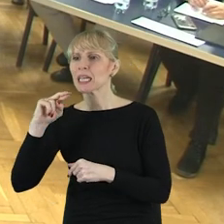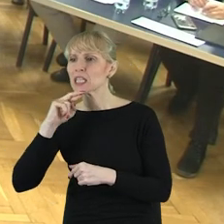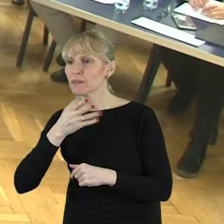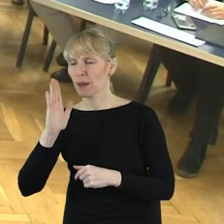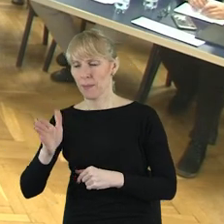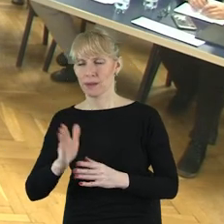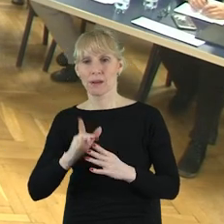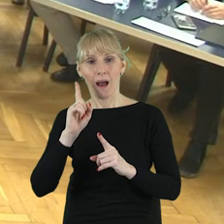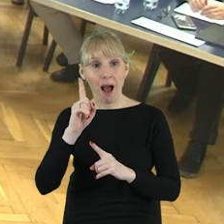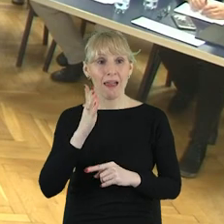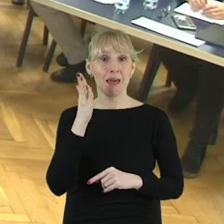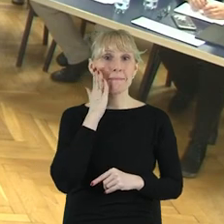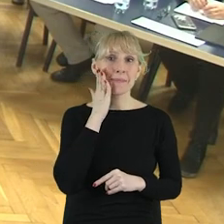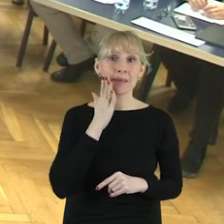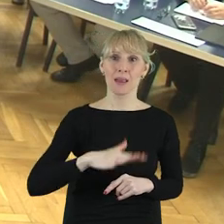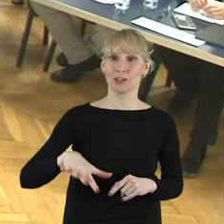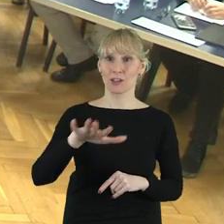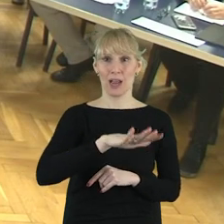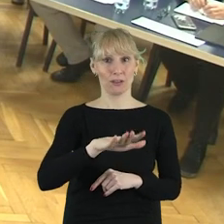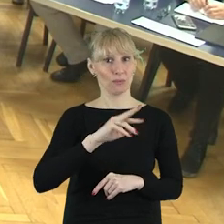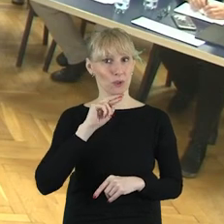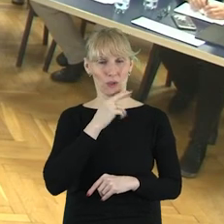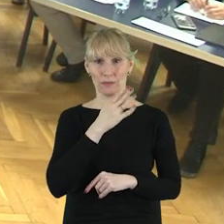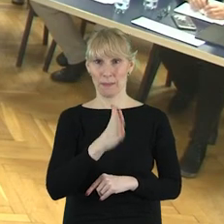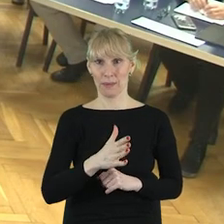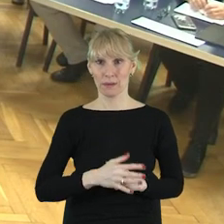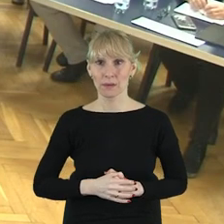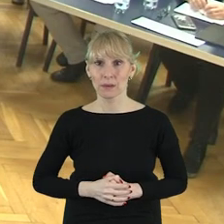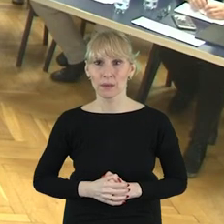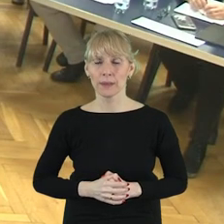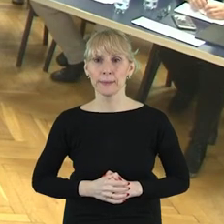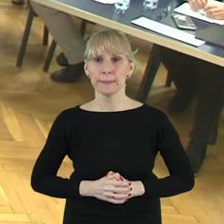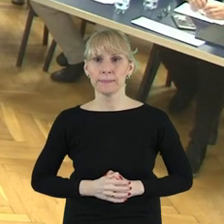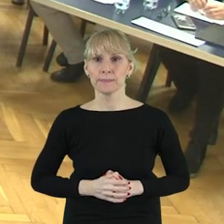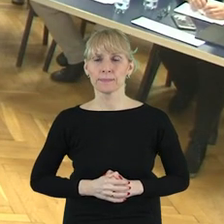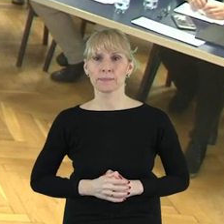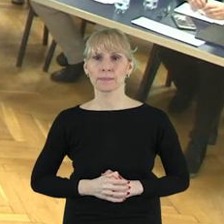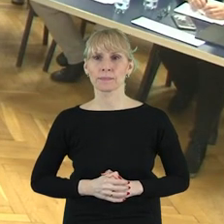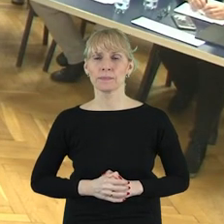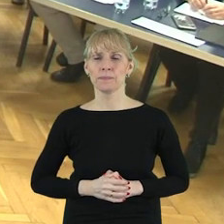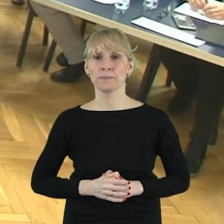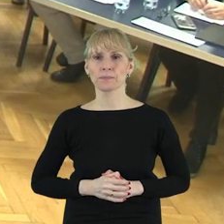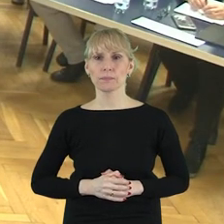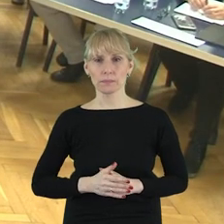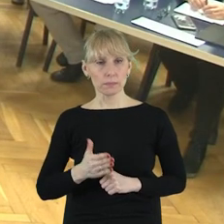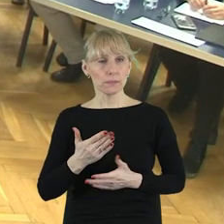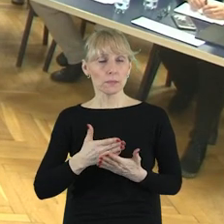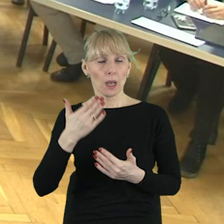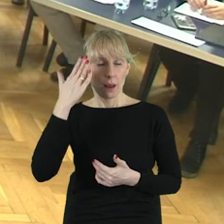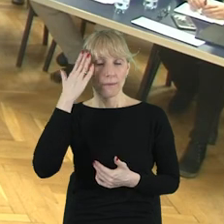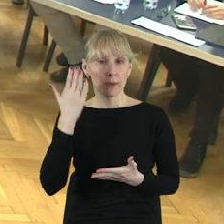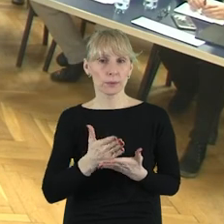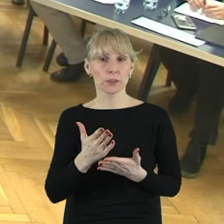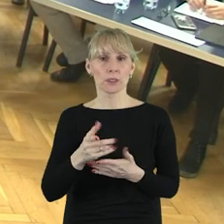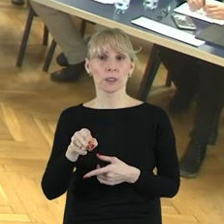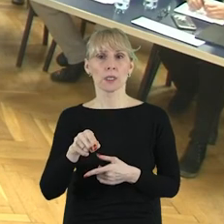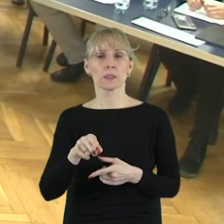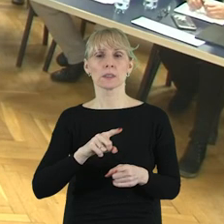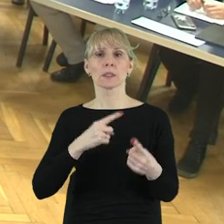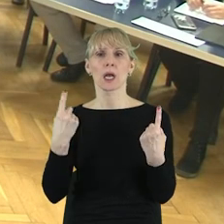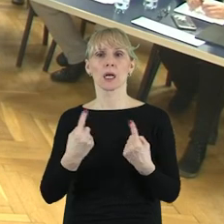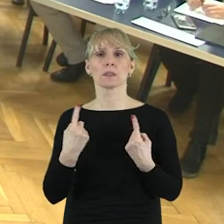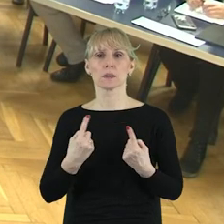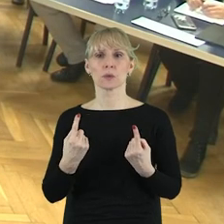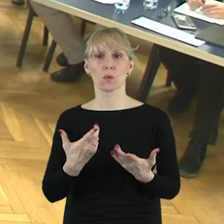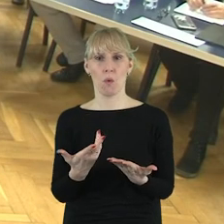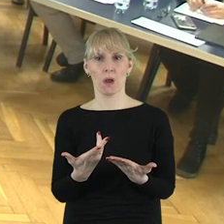być tak, że to będzie właśnie też szkodą mieszkańców. Nie wiem, ile jest takich, ale są, bo informacje medialne o tym mówią. I to jest